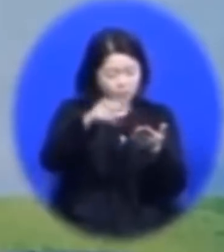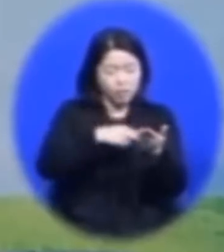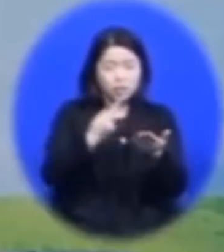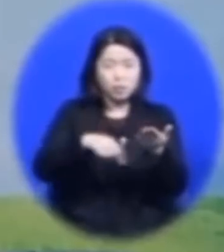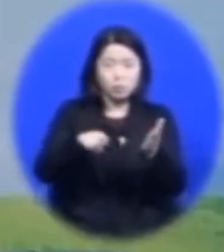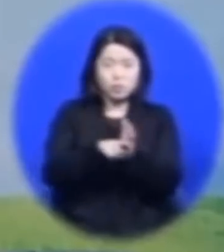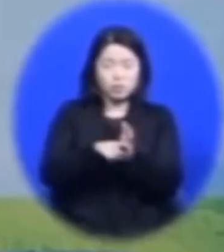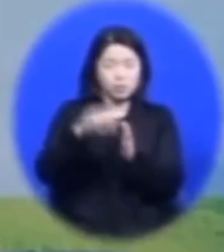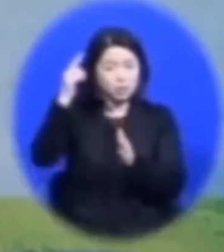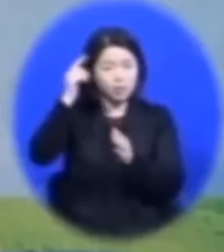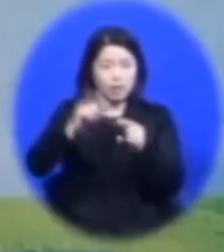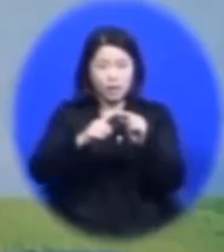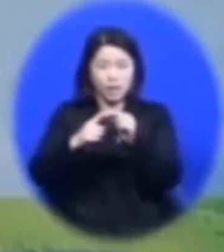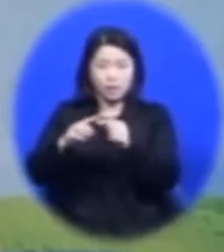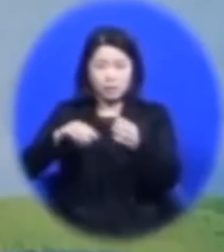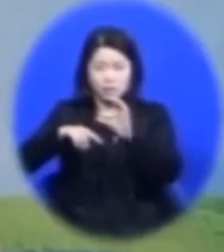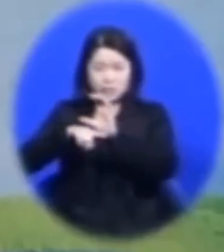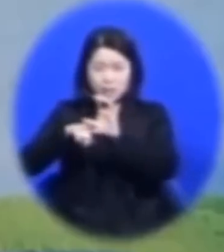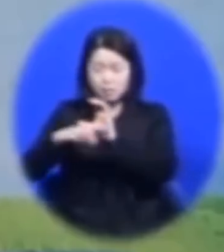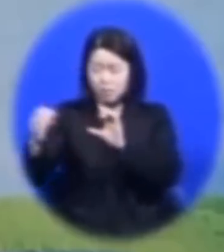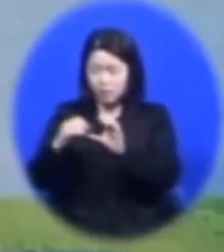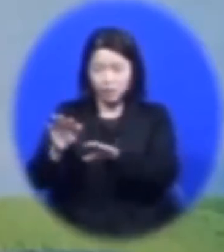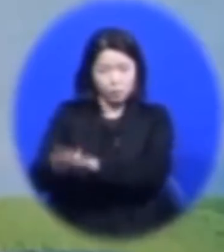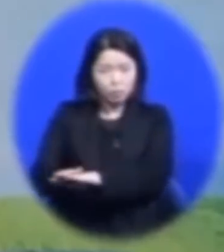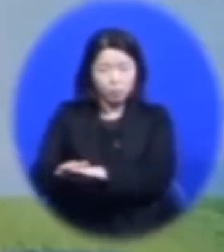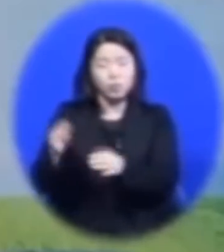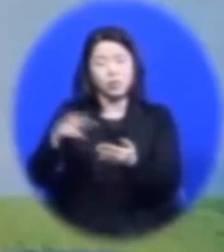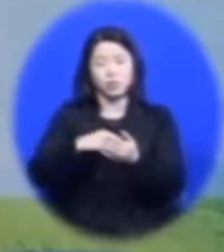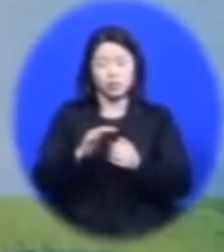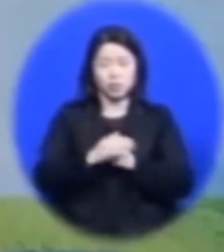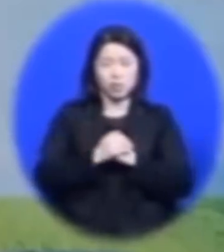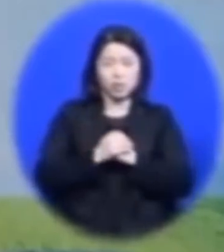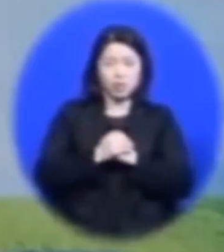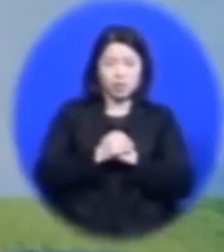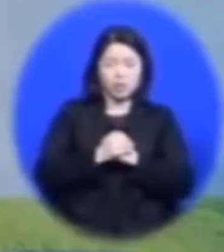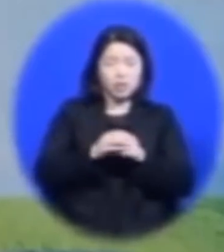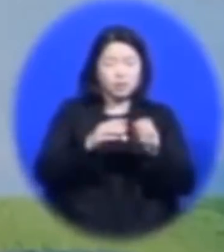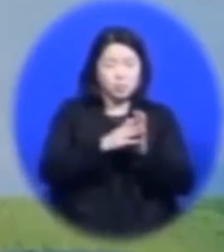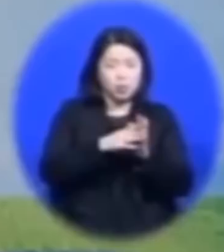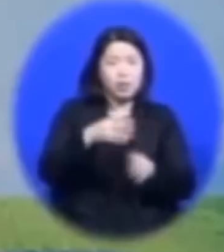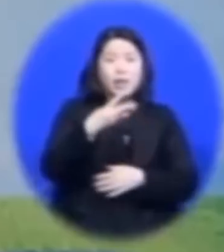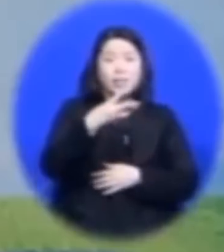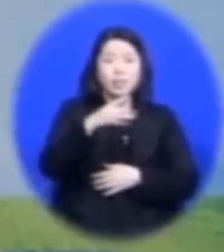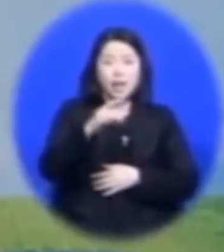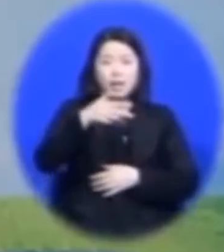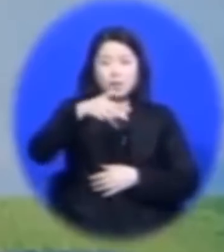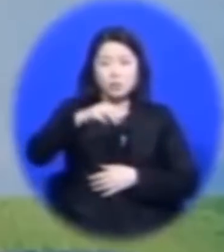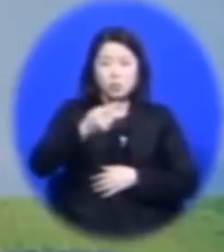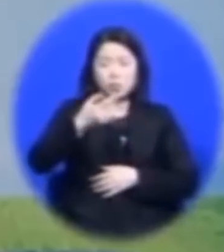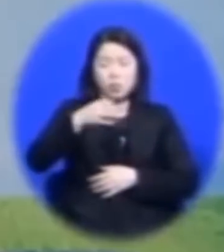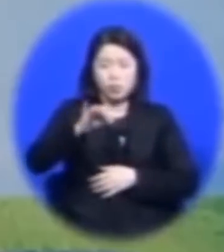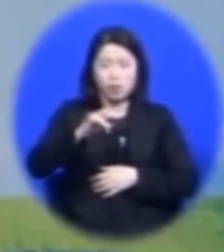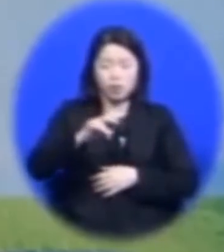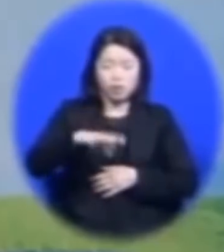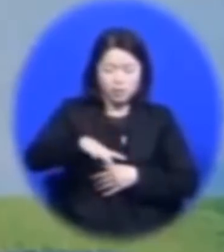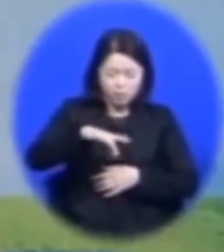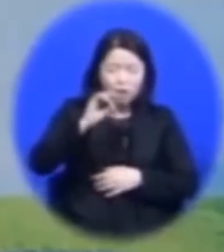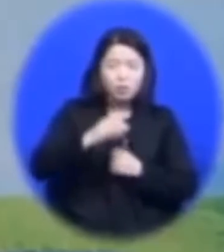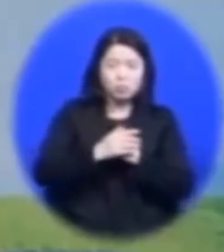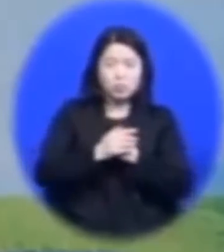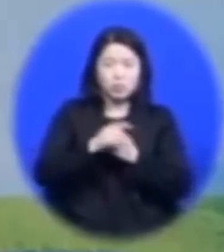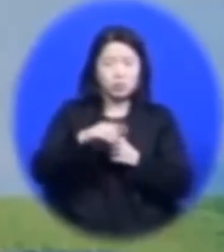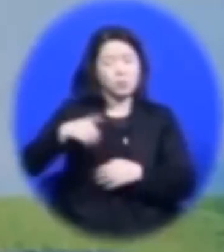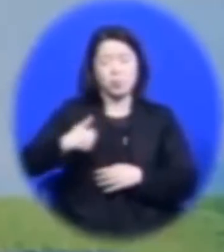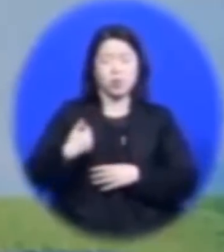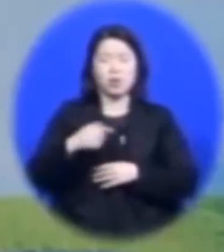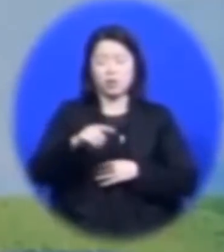옆에 갖다놓고 읽어야 되요 창세기 1장 1절 태초에 무슨 말인지 모르는 거예요 사전을